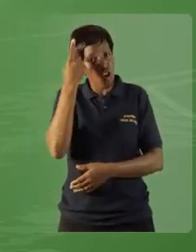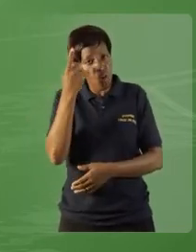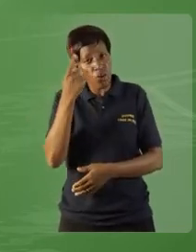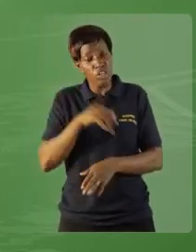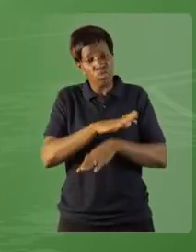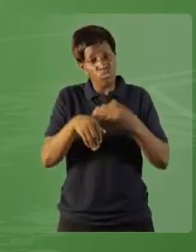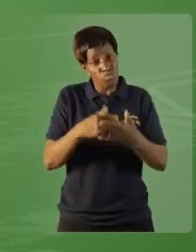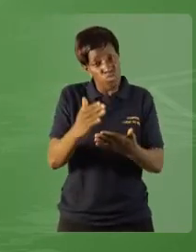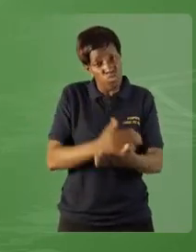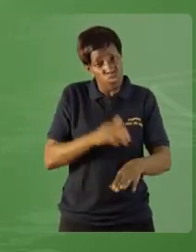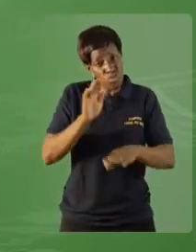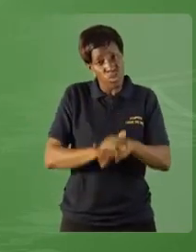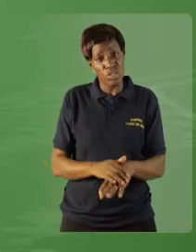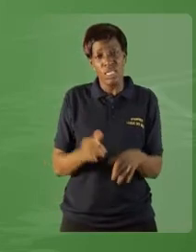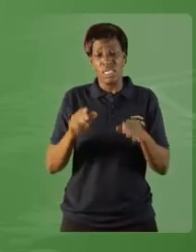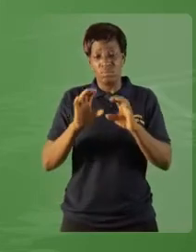les registres de langue.